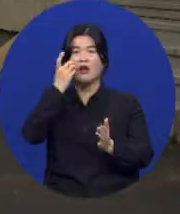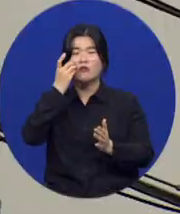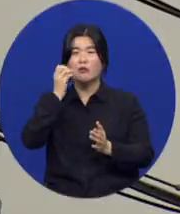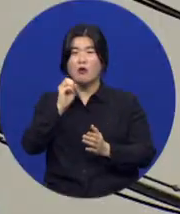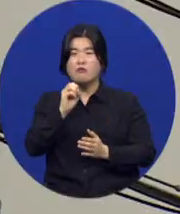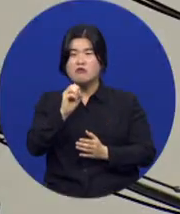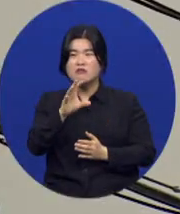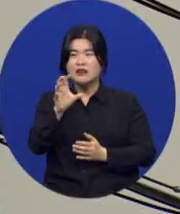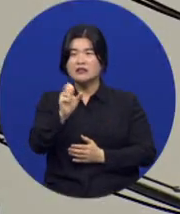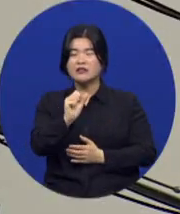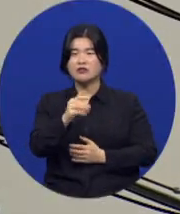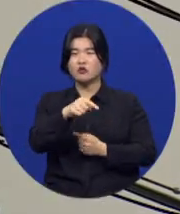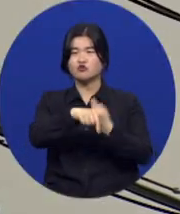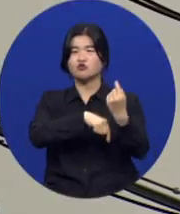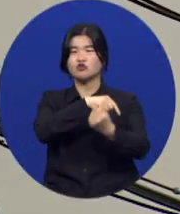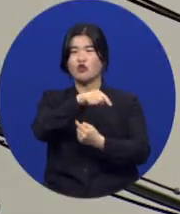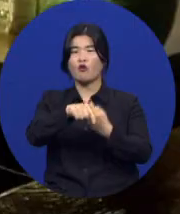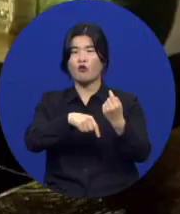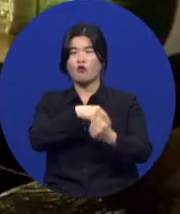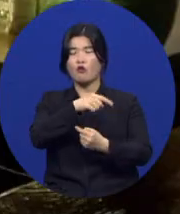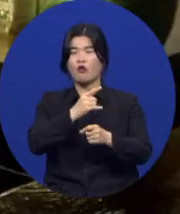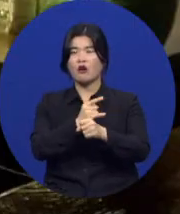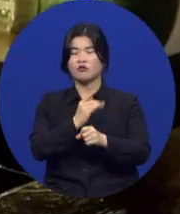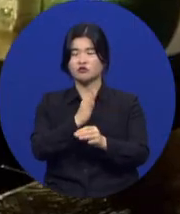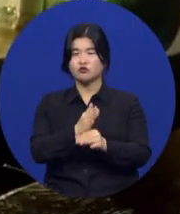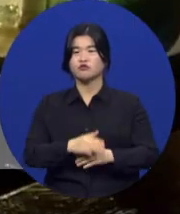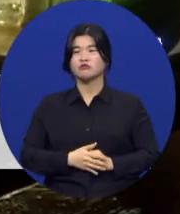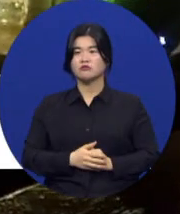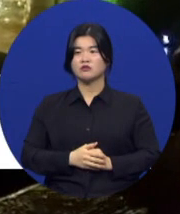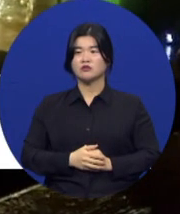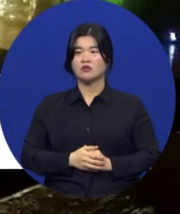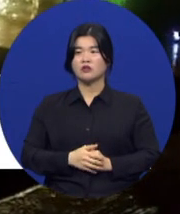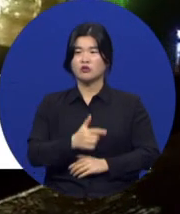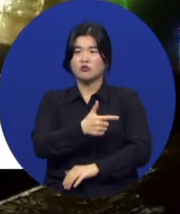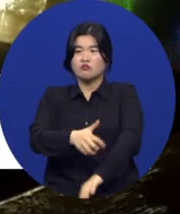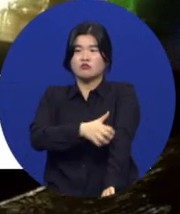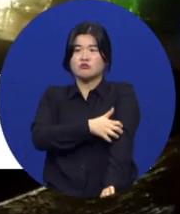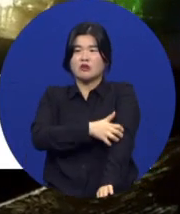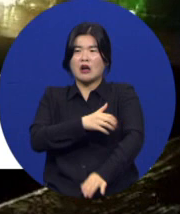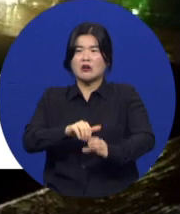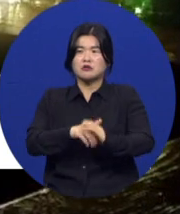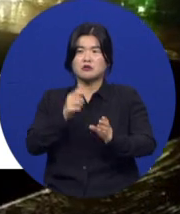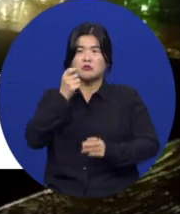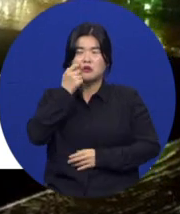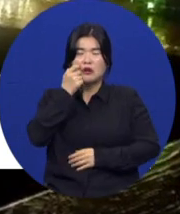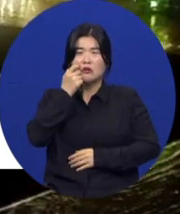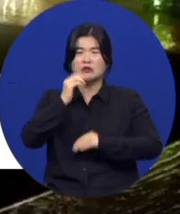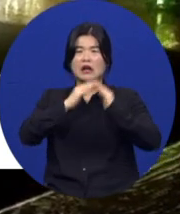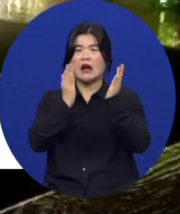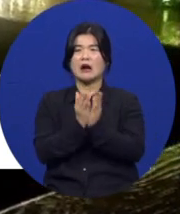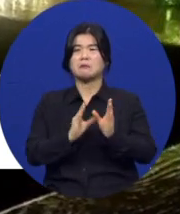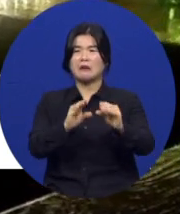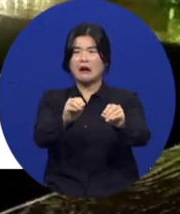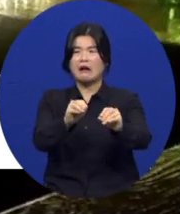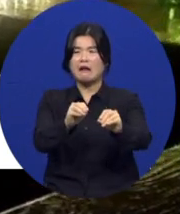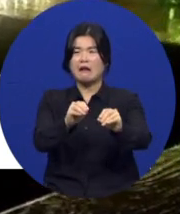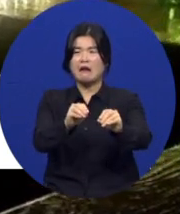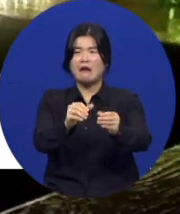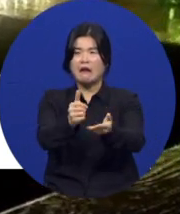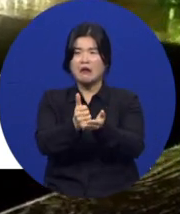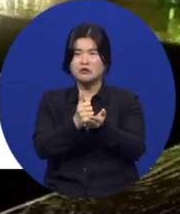불빛에 의지에 영업할 수 밖에 없었습니다 명분 재난이 뭐 혈관을 못하고 파투 법이니까